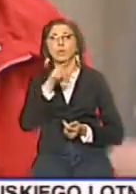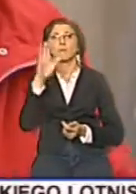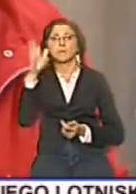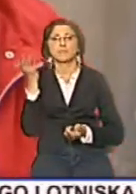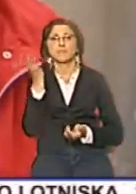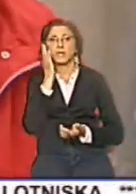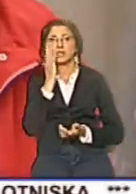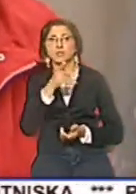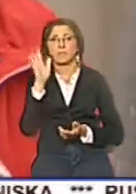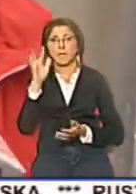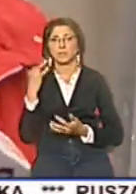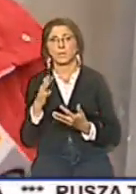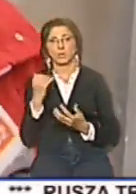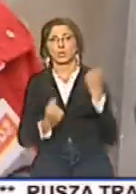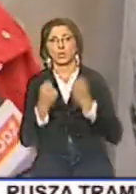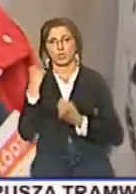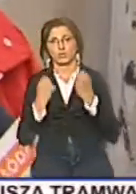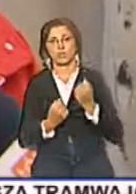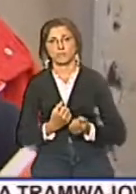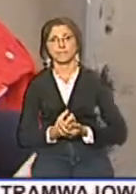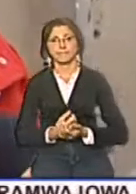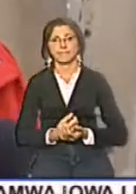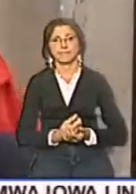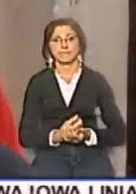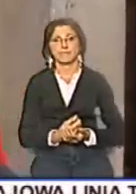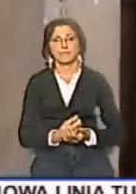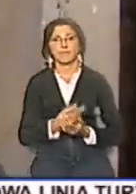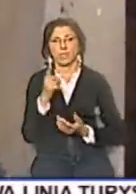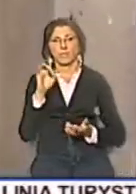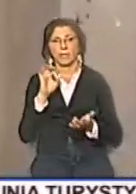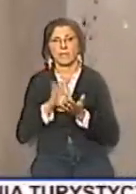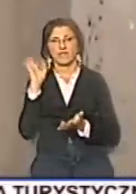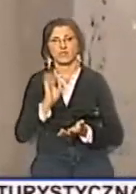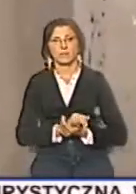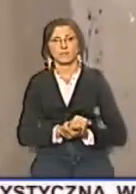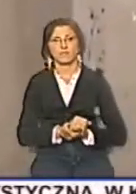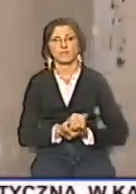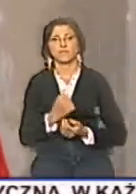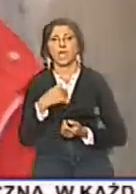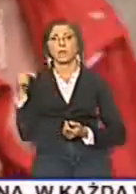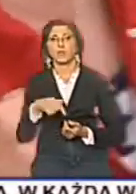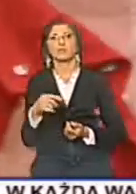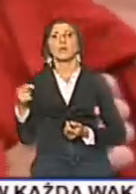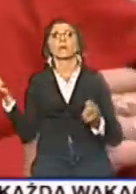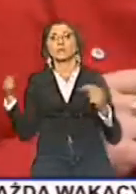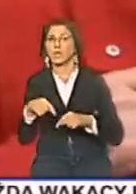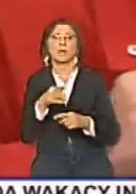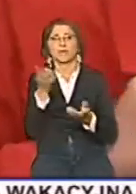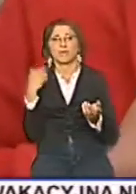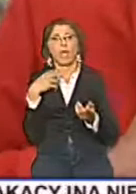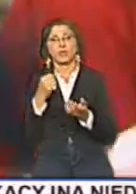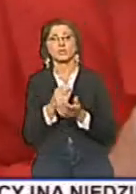mieszkać będą duże utrudnienia na pewno. To na pewno. Koniecznie tu przychodzisz.